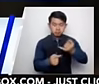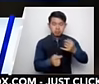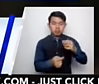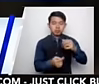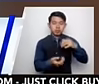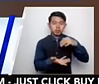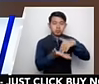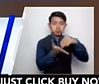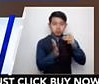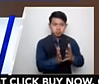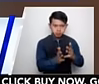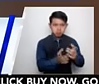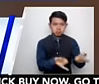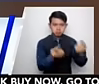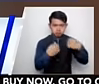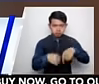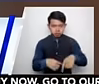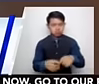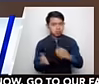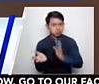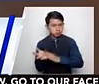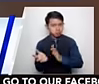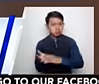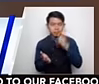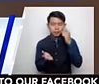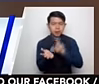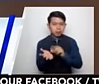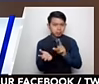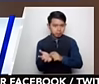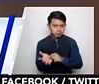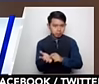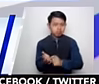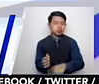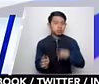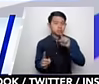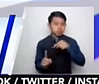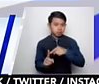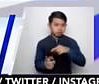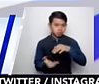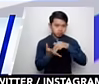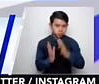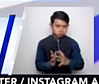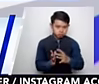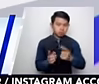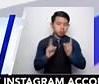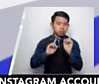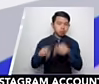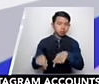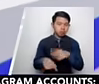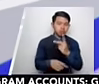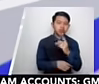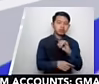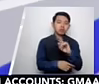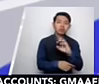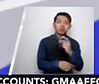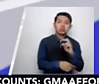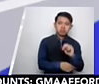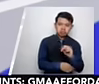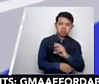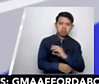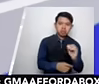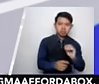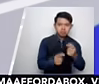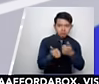mga certificate. Ang isang biktima pinapunta sa kusina kung saan sumunod ang principal. Doon po niya ako tinatanong na ilang taon na daw po ba ako,